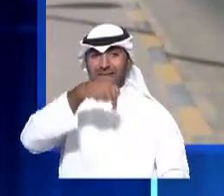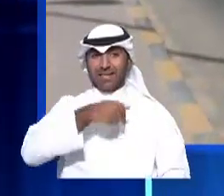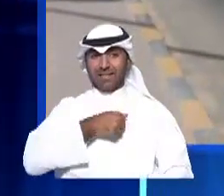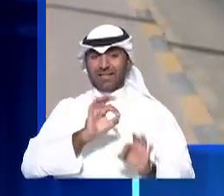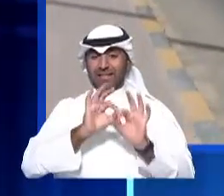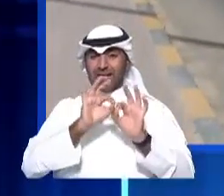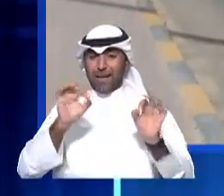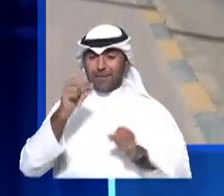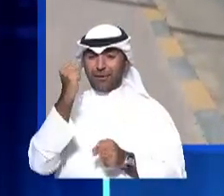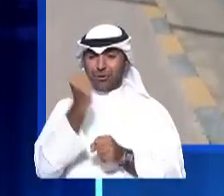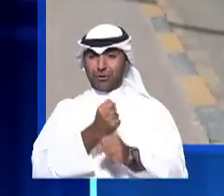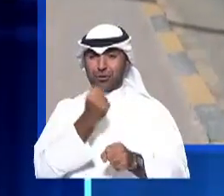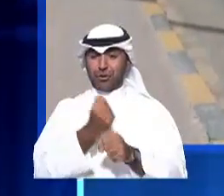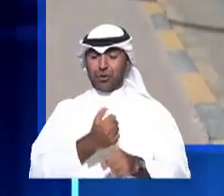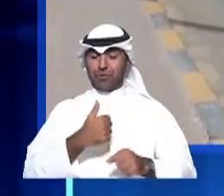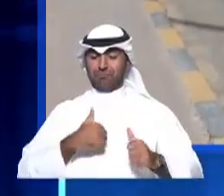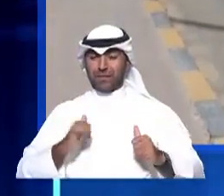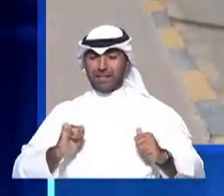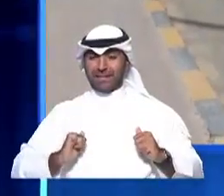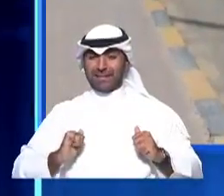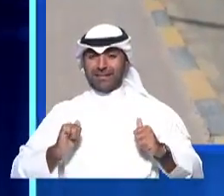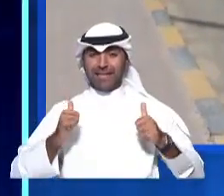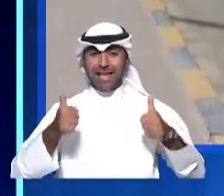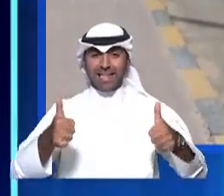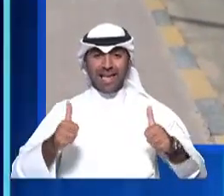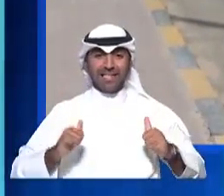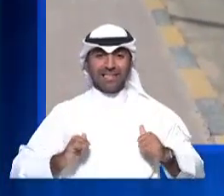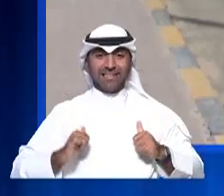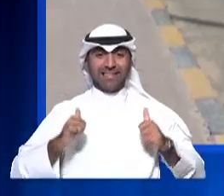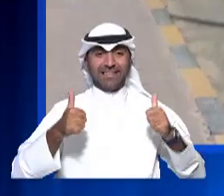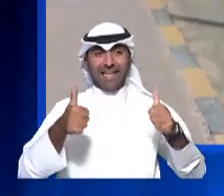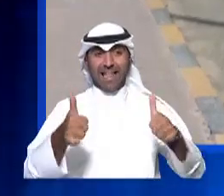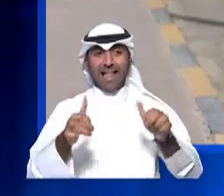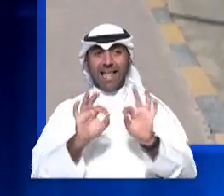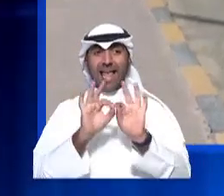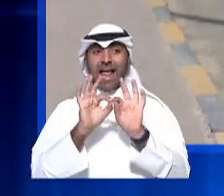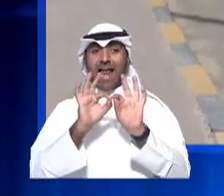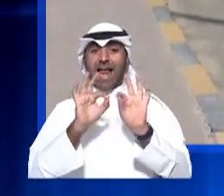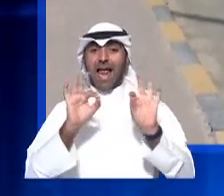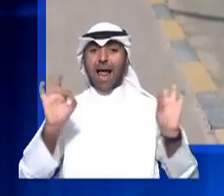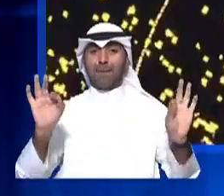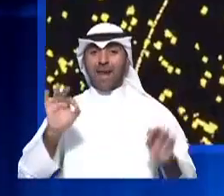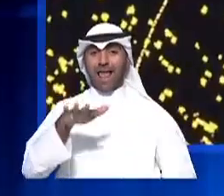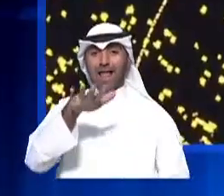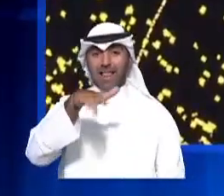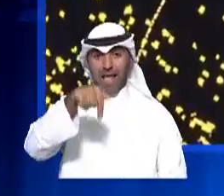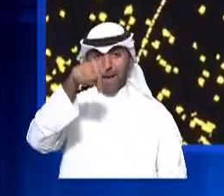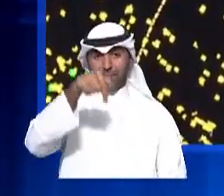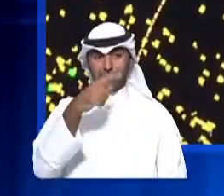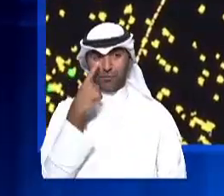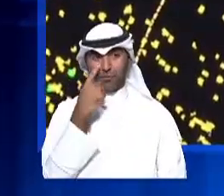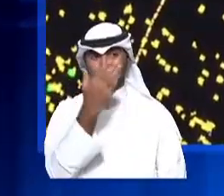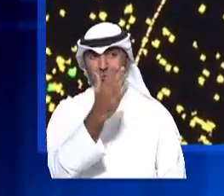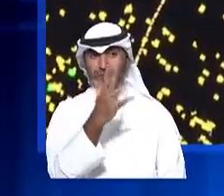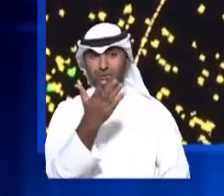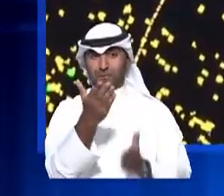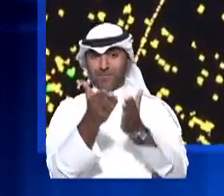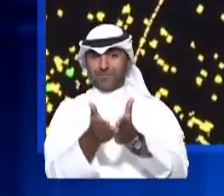مكافحة الصيد الجائر خاصة في جون الكويت. الجميع يشاهد التجاوزات، الجميع يرى